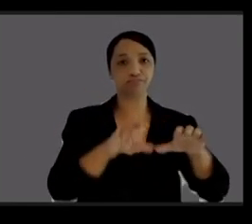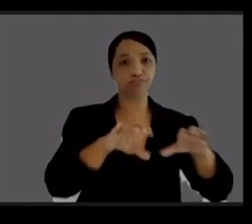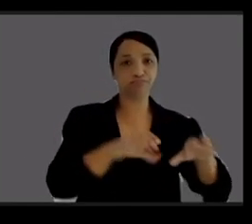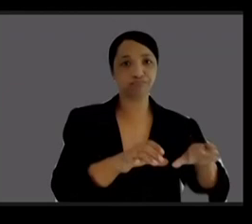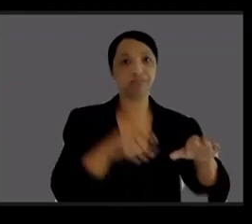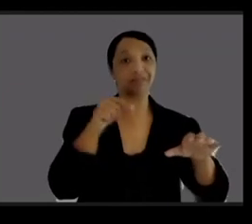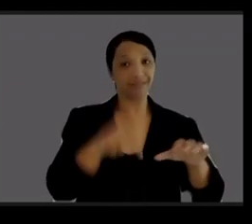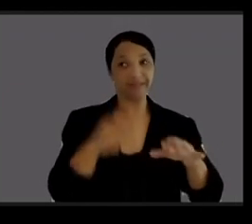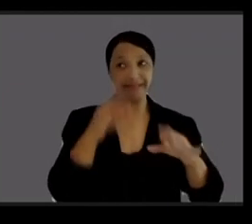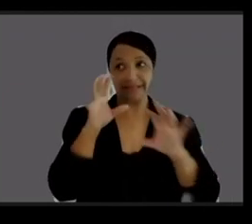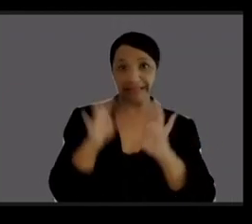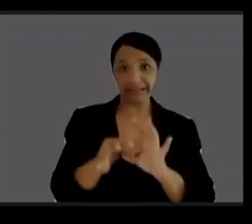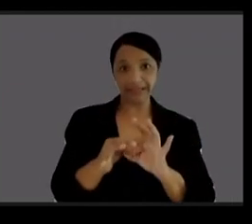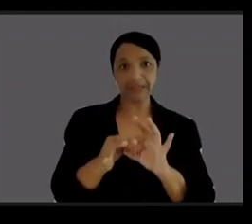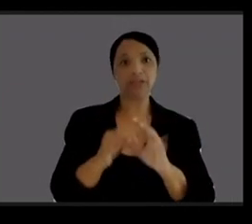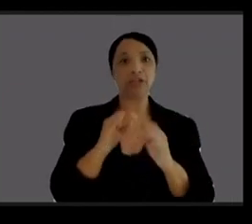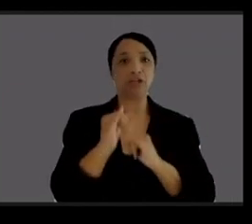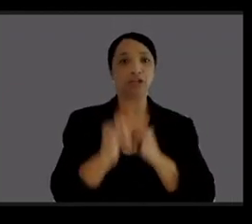IT